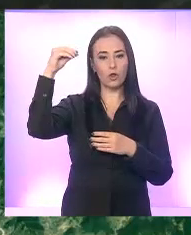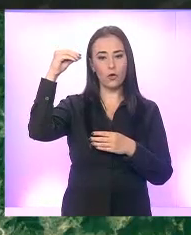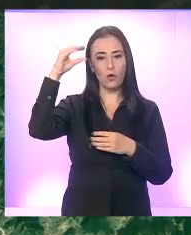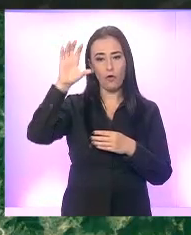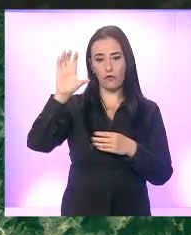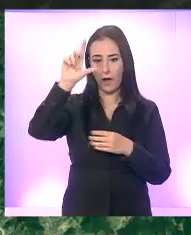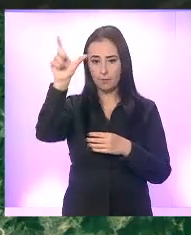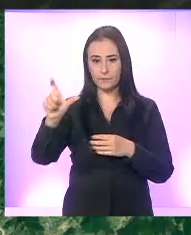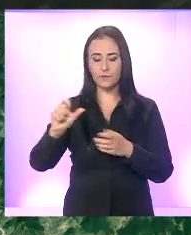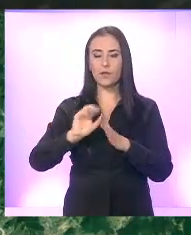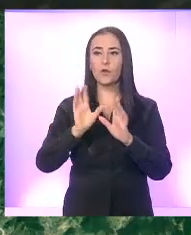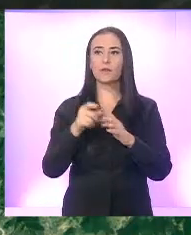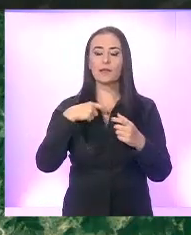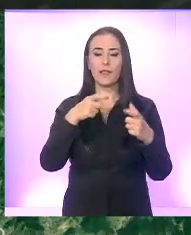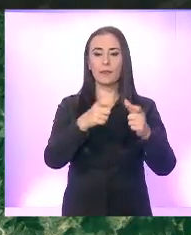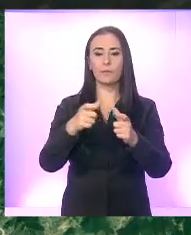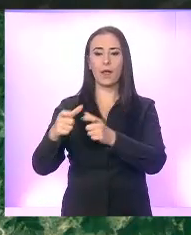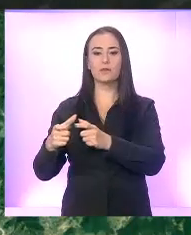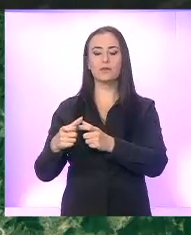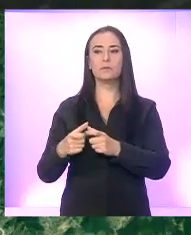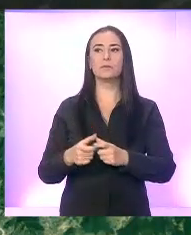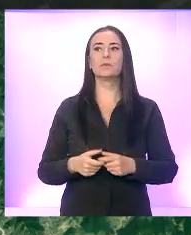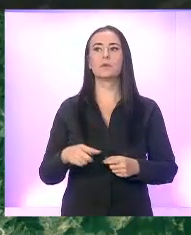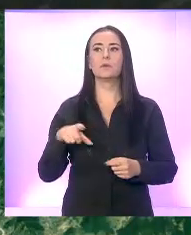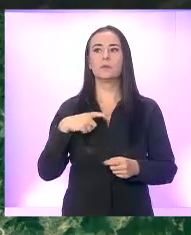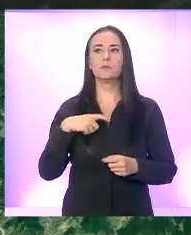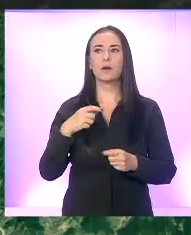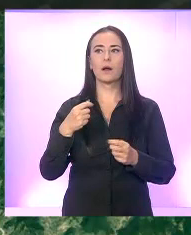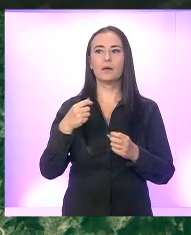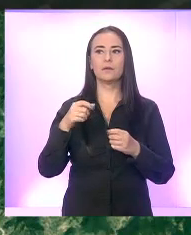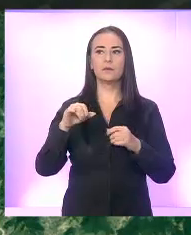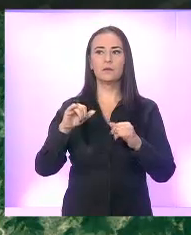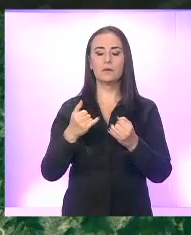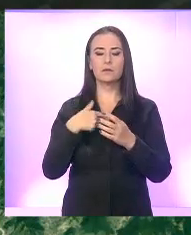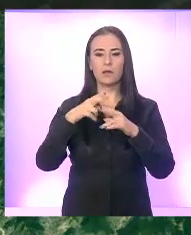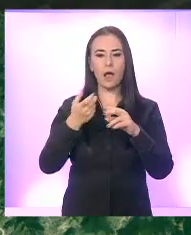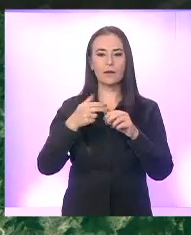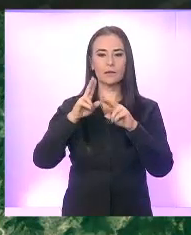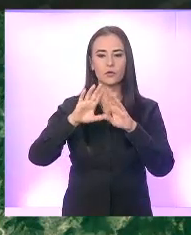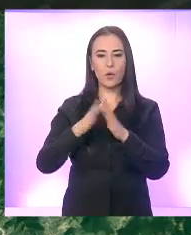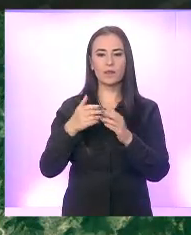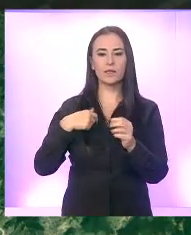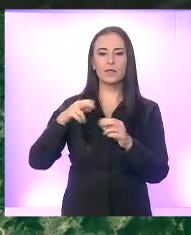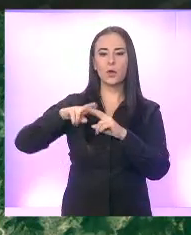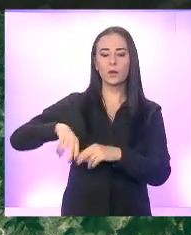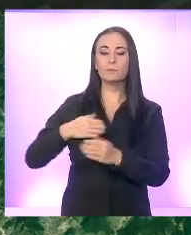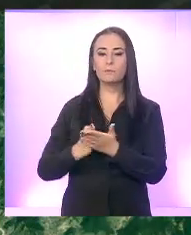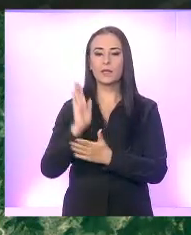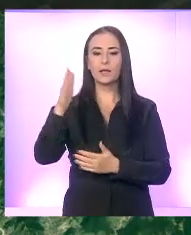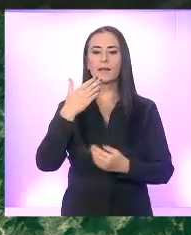păcate, ca și în cazul autostrăzilor, sunt zone, regiuni lăsate în urmă, și spre portul